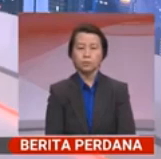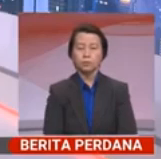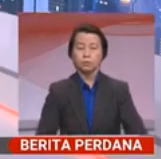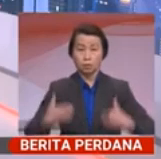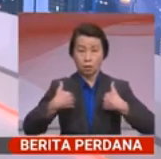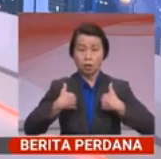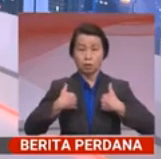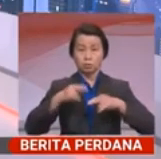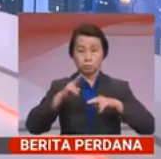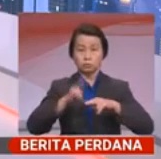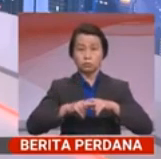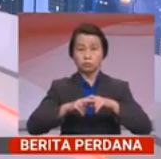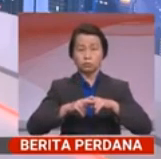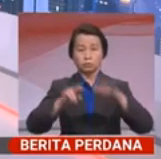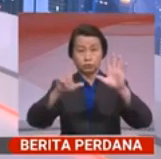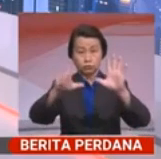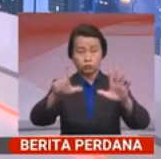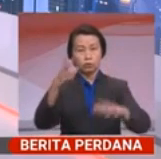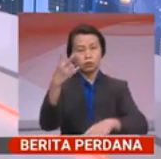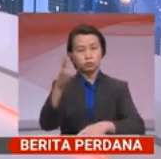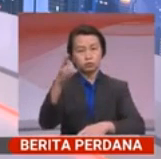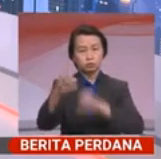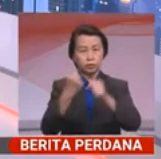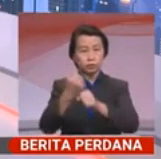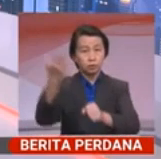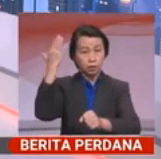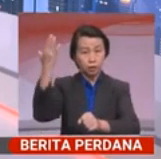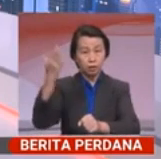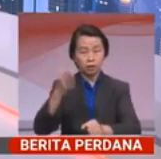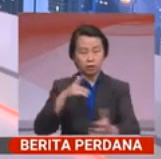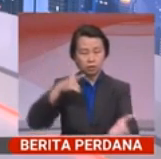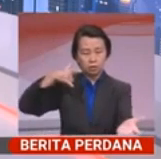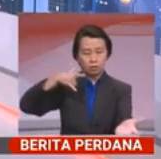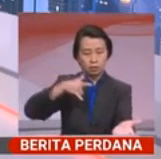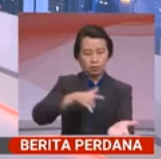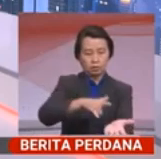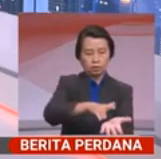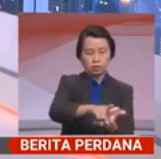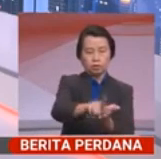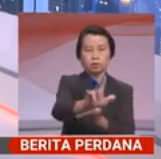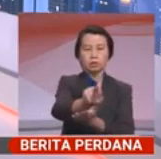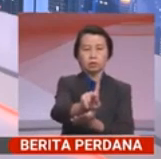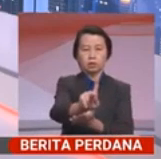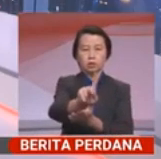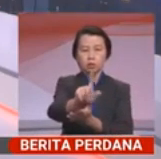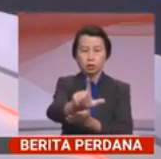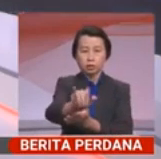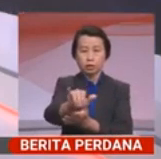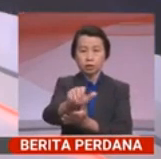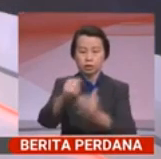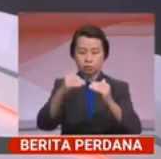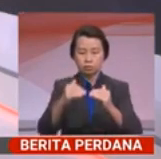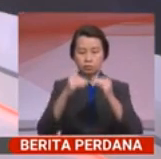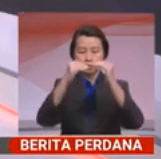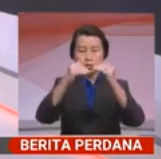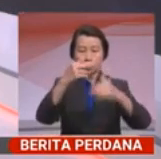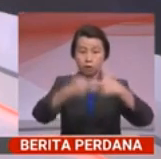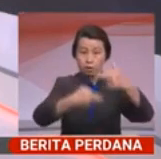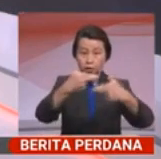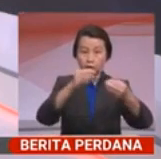Berada pada kedudukan ke-17 tahun lalu, lapangan terbang antarabangsa Kuala Lumpur KLIA melonjak ke